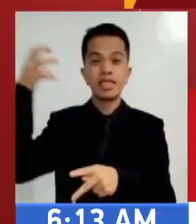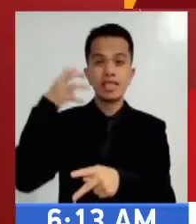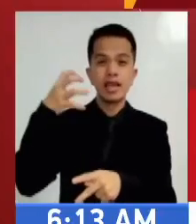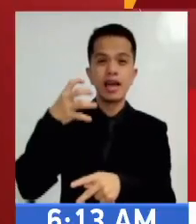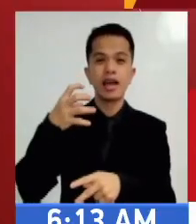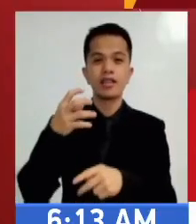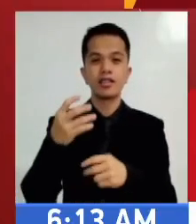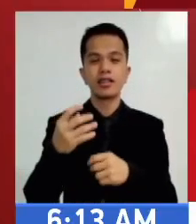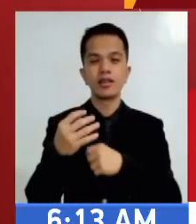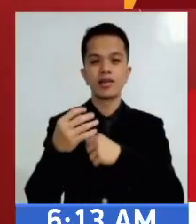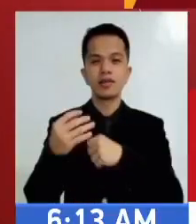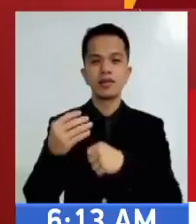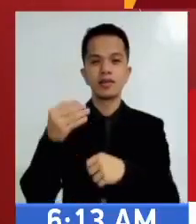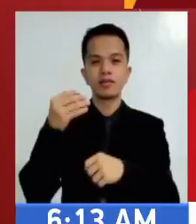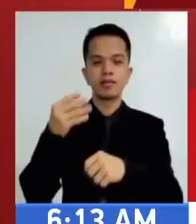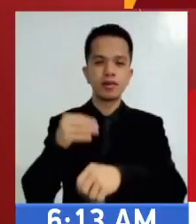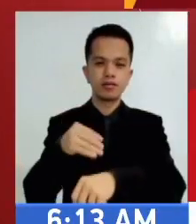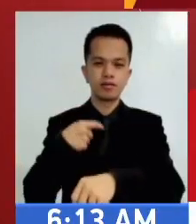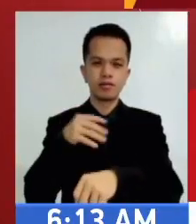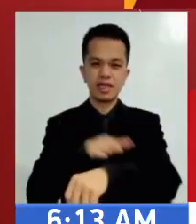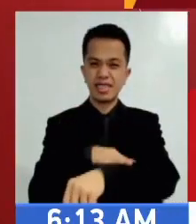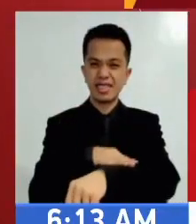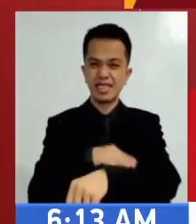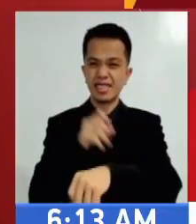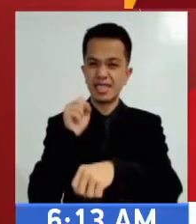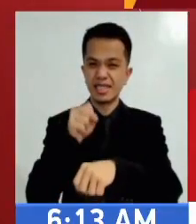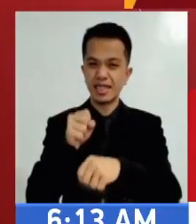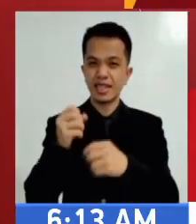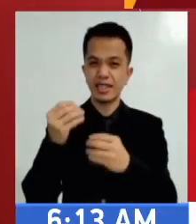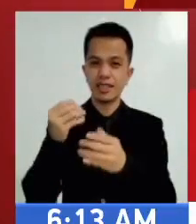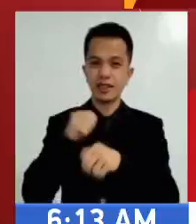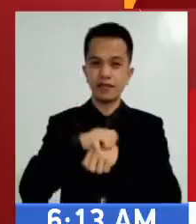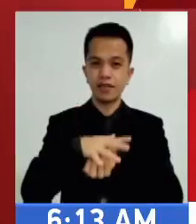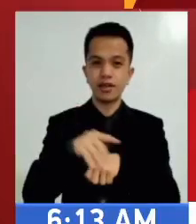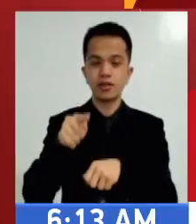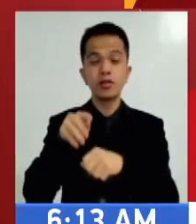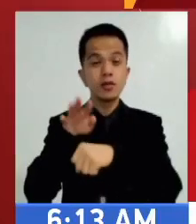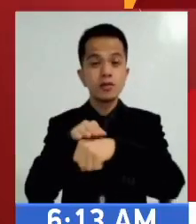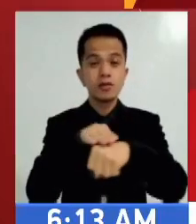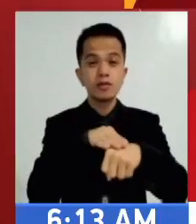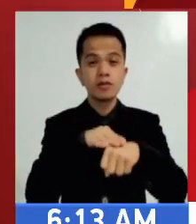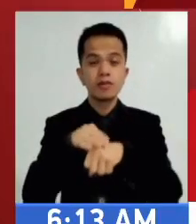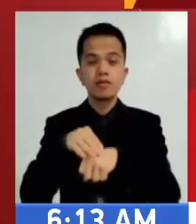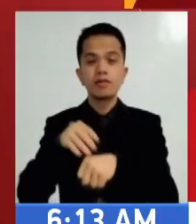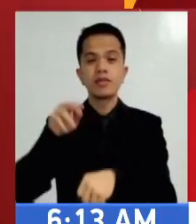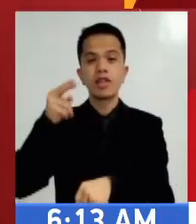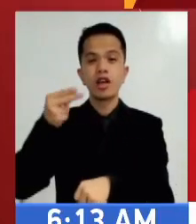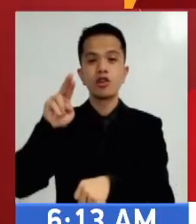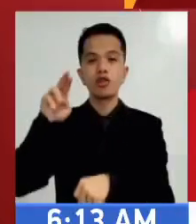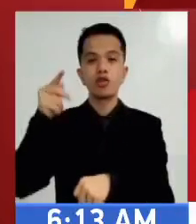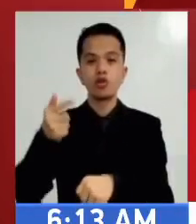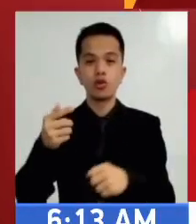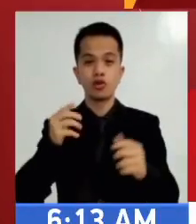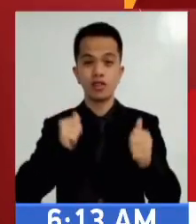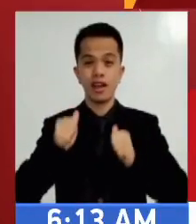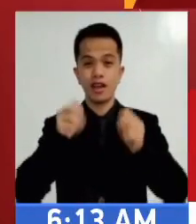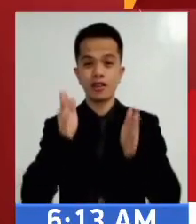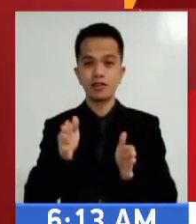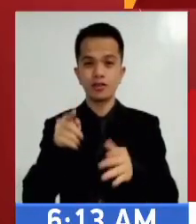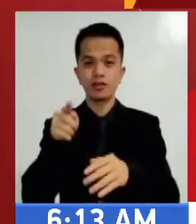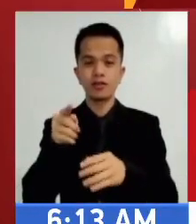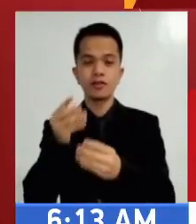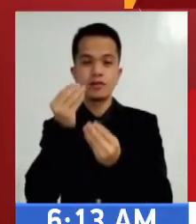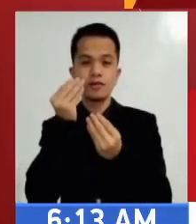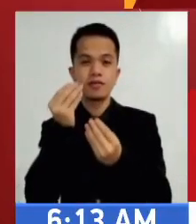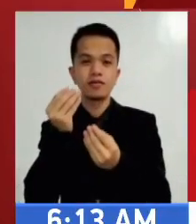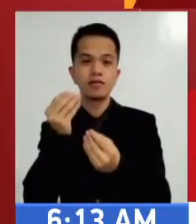sunscreen. Pagdidiin yan ni Wolverine Hugh Jackman, sabay banggit sa pinsala sa ilong na inaalam na raw kung